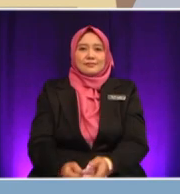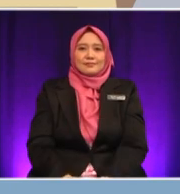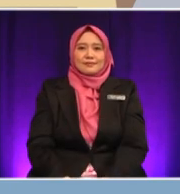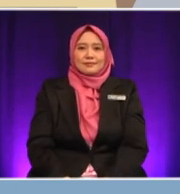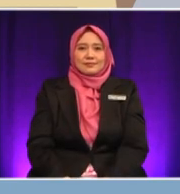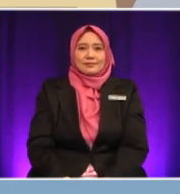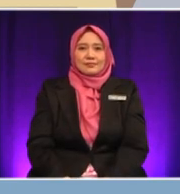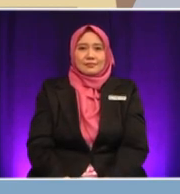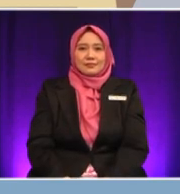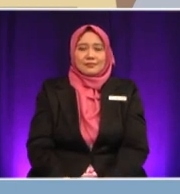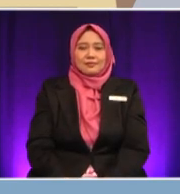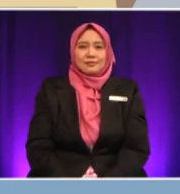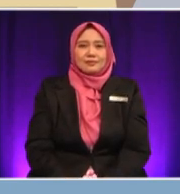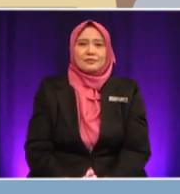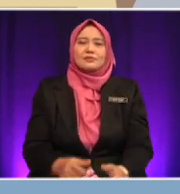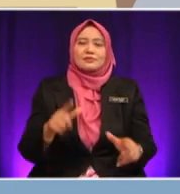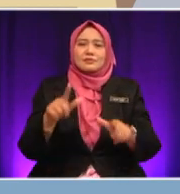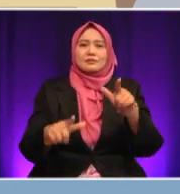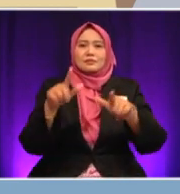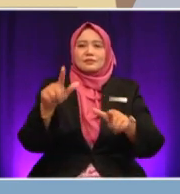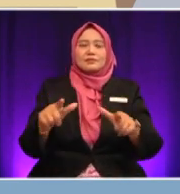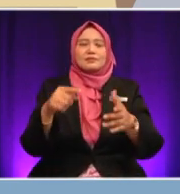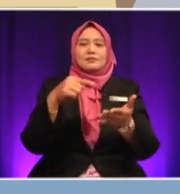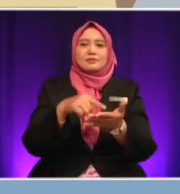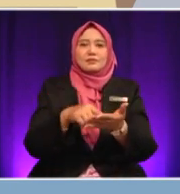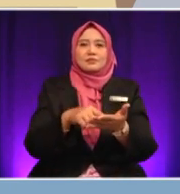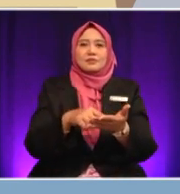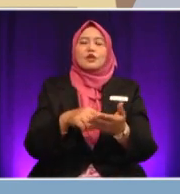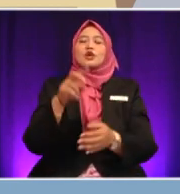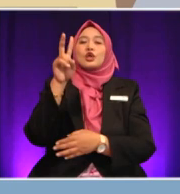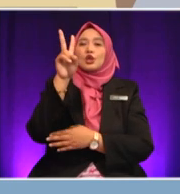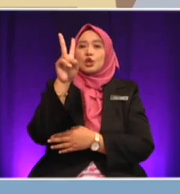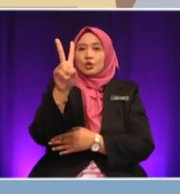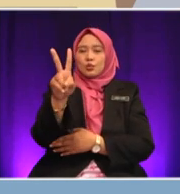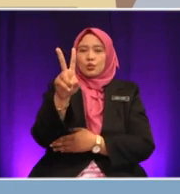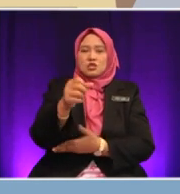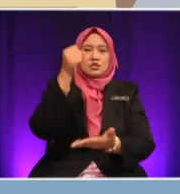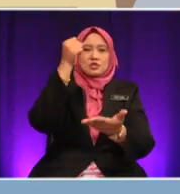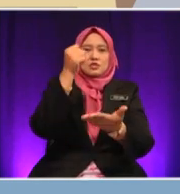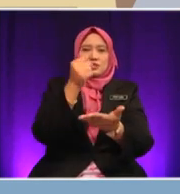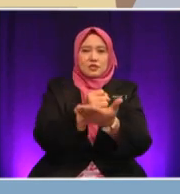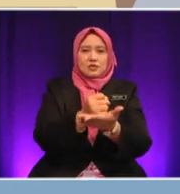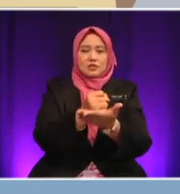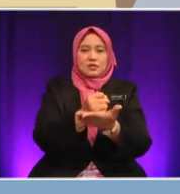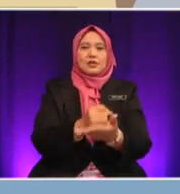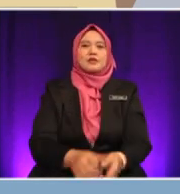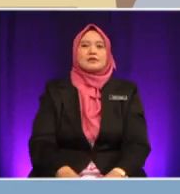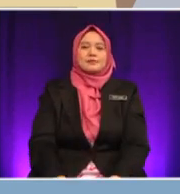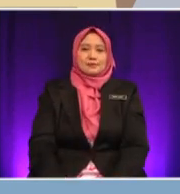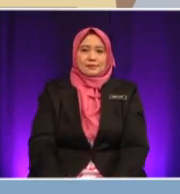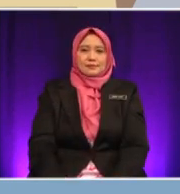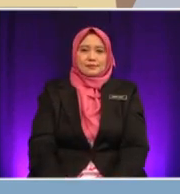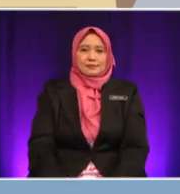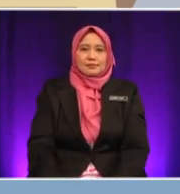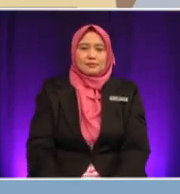Oke langkah keselamatan itu ialah dua pengesahan dua pengesahan Oke kalau Azura Jawa 2 pengesahan